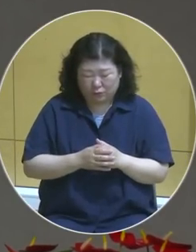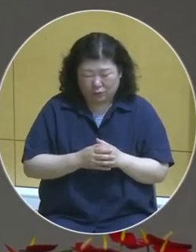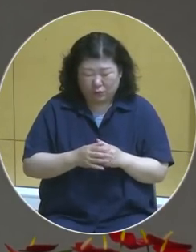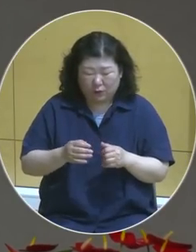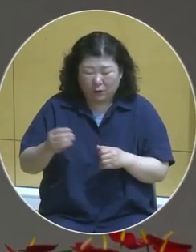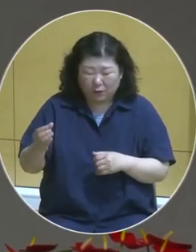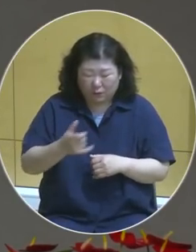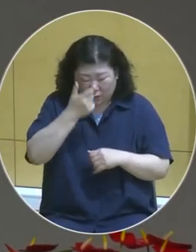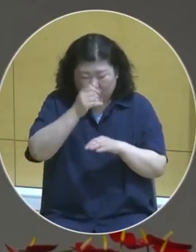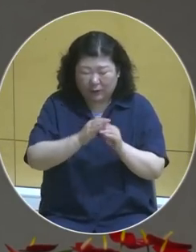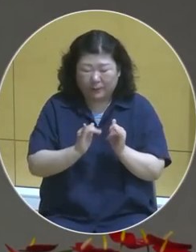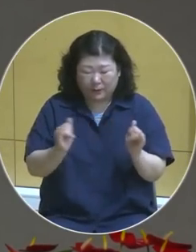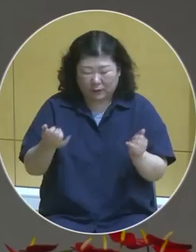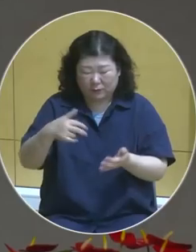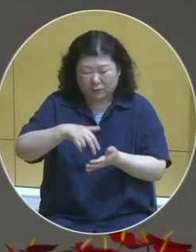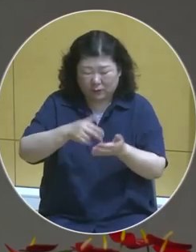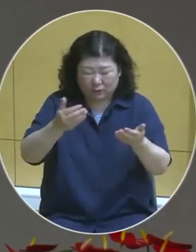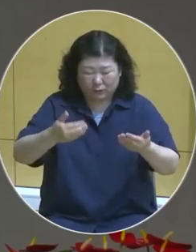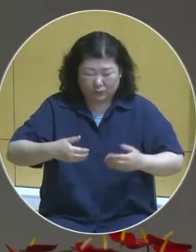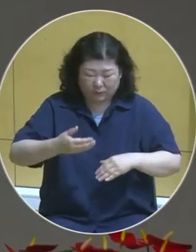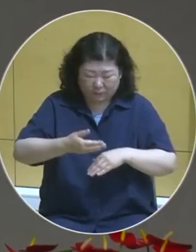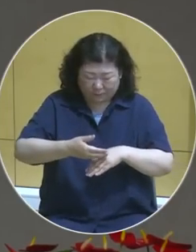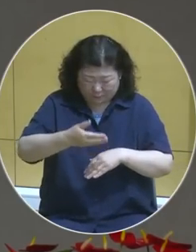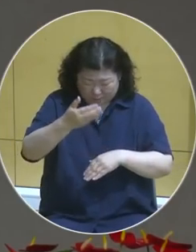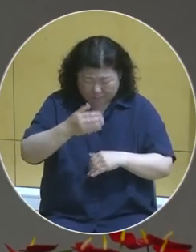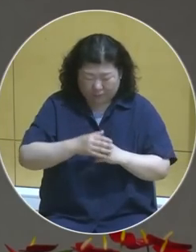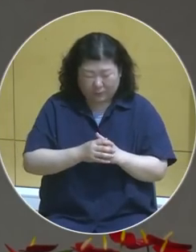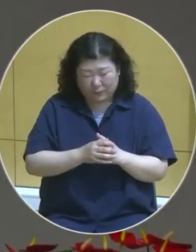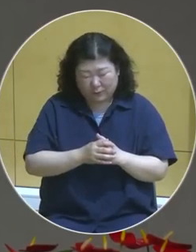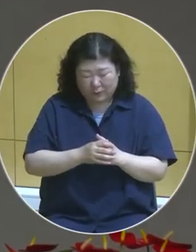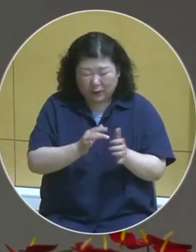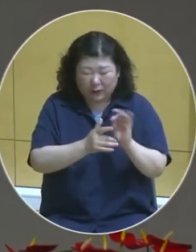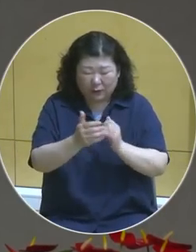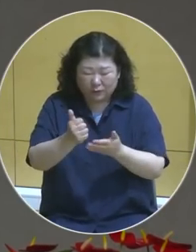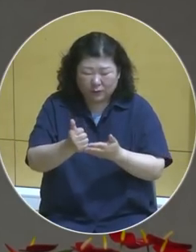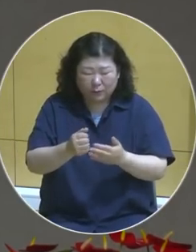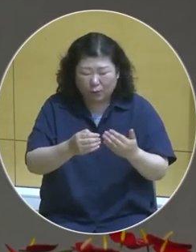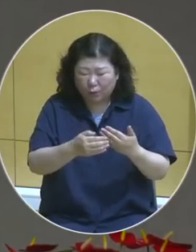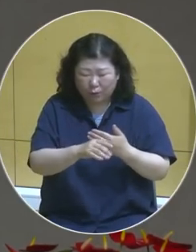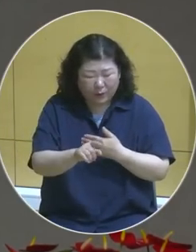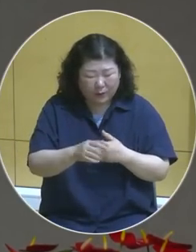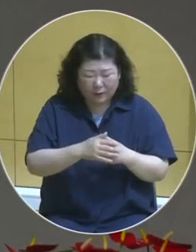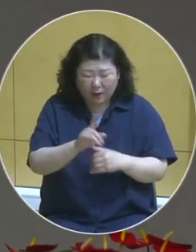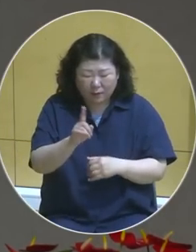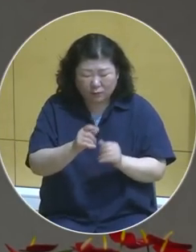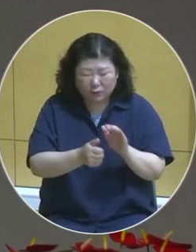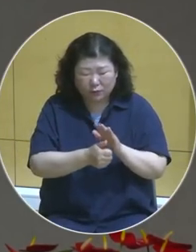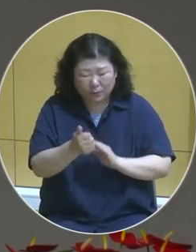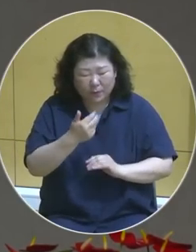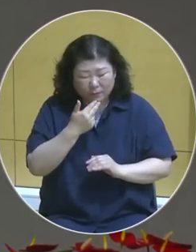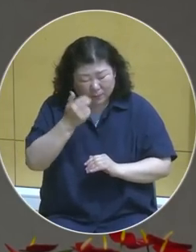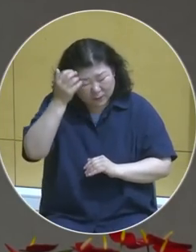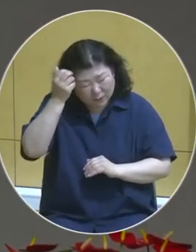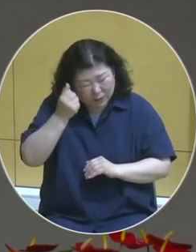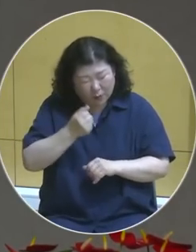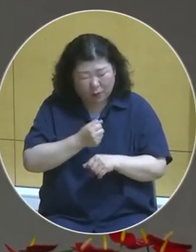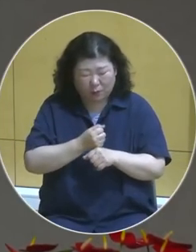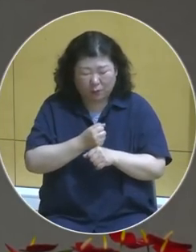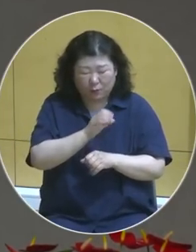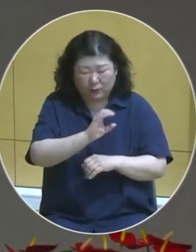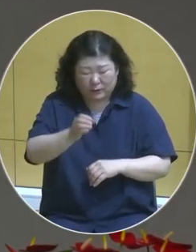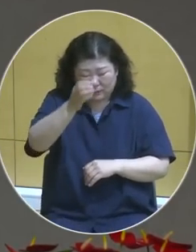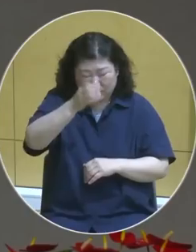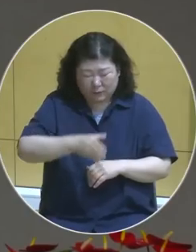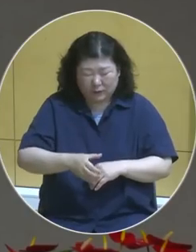예배자로 세워주시니 감사드립니다. 예수 그리스도밖에는 아무런 소망이 없음을 기억하고 십자가